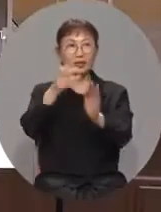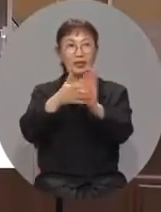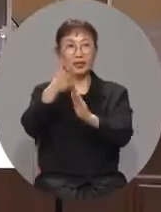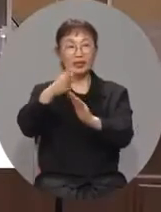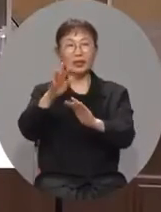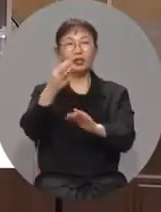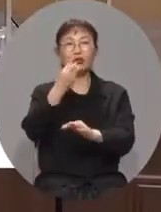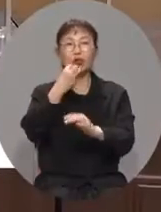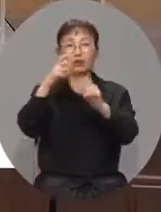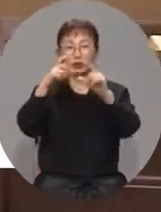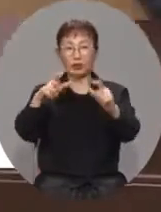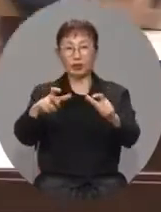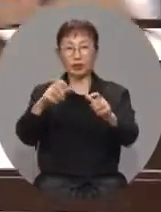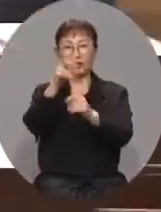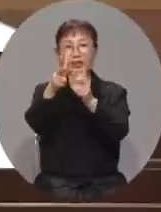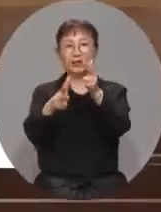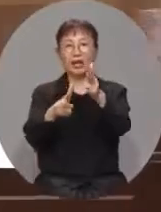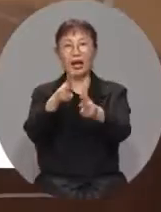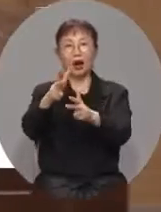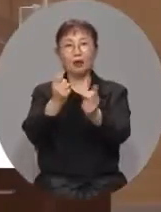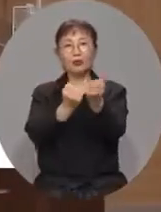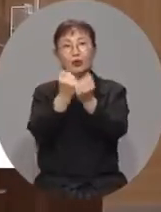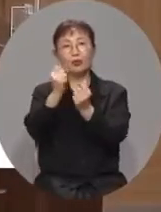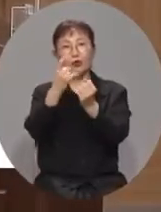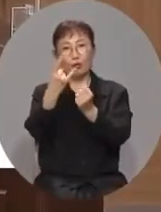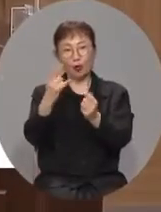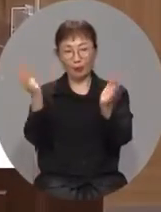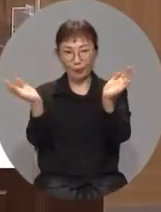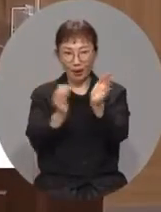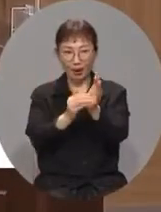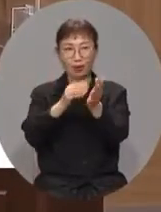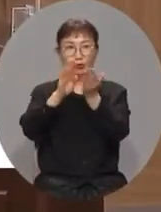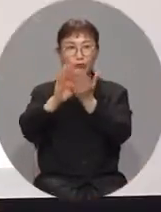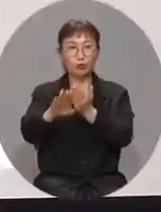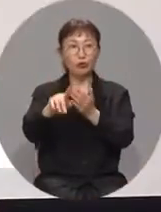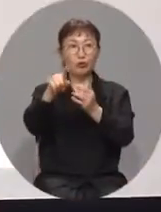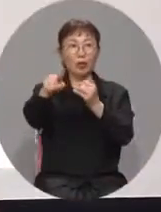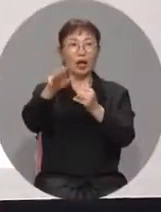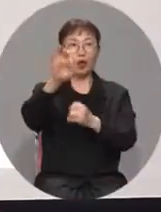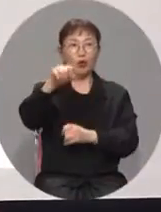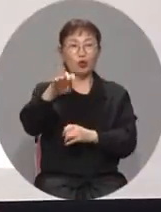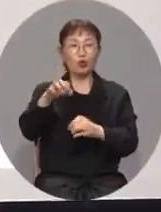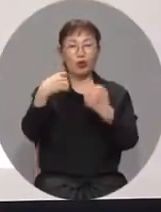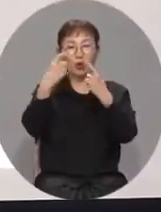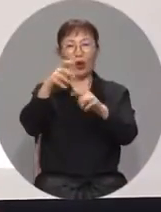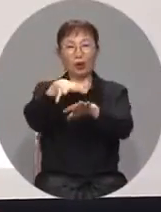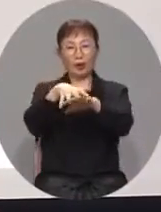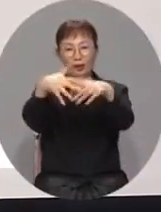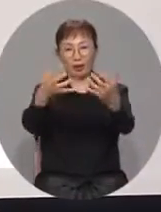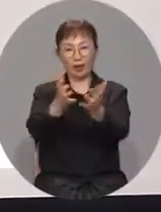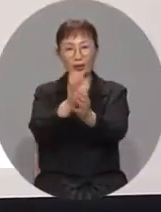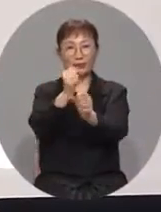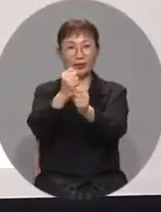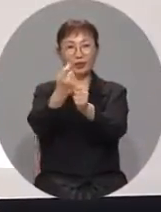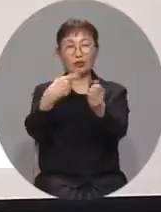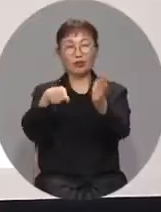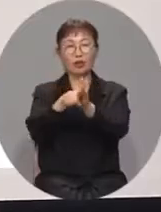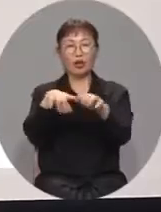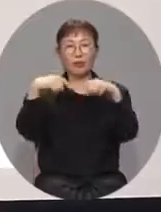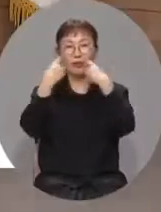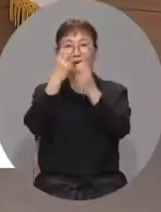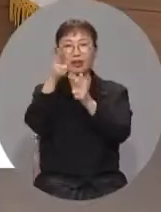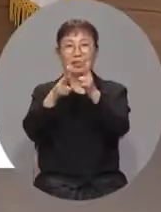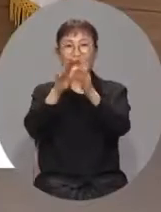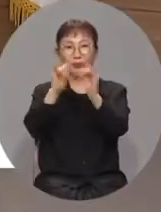서울에서 사업설명회를 열고 28 만 제곱미터 규모의 운포 관광 단지를 조성하기 위해 민간 석적 곡물을